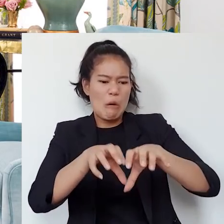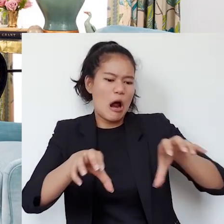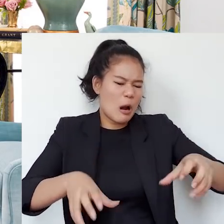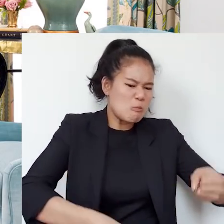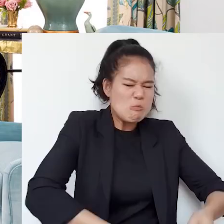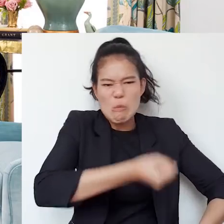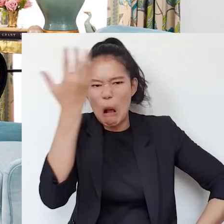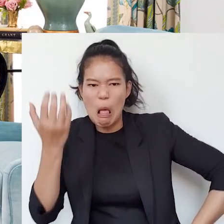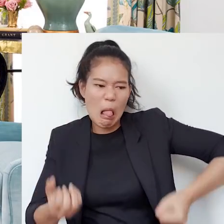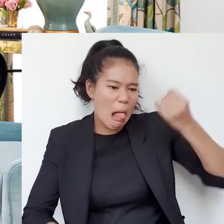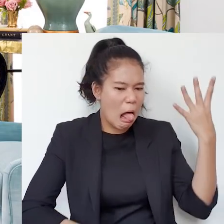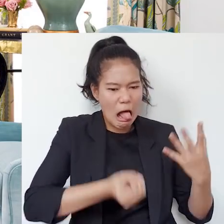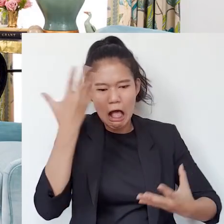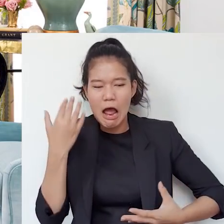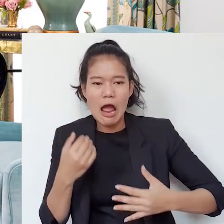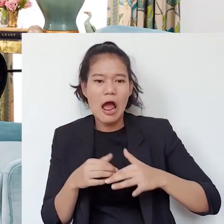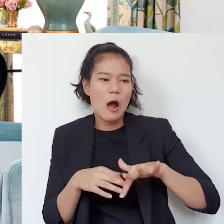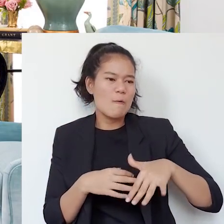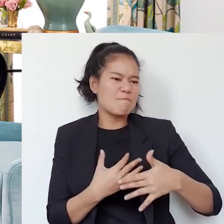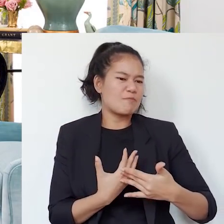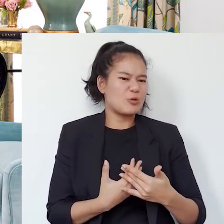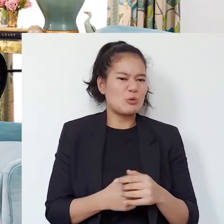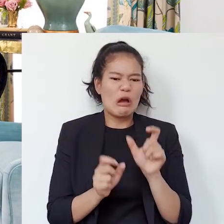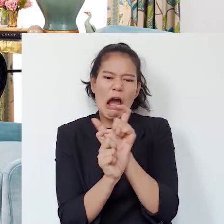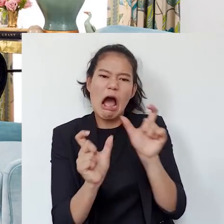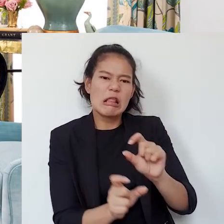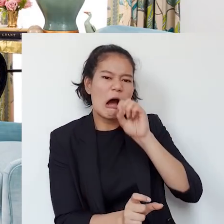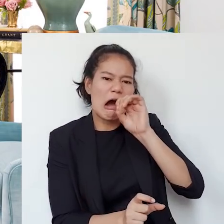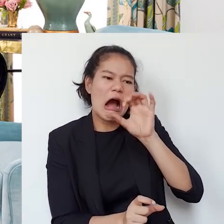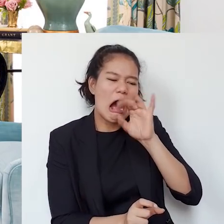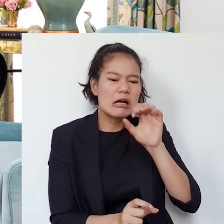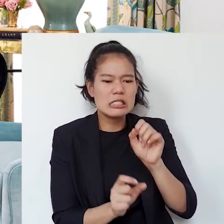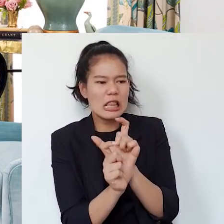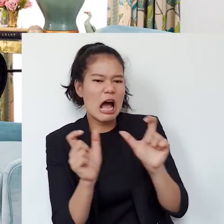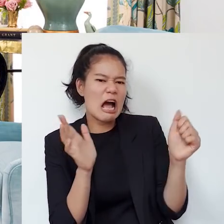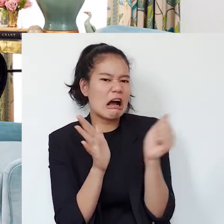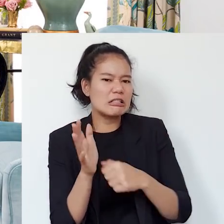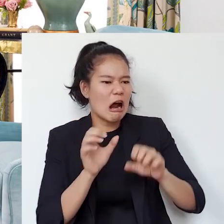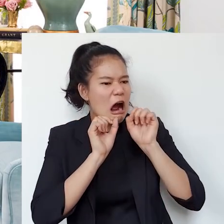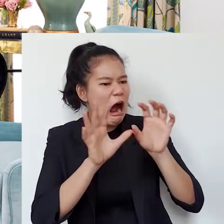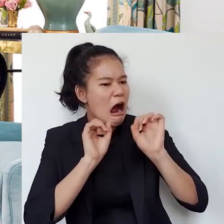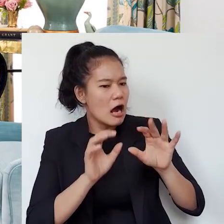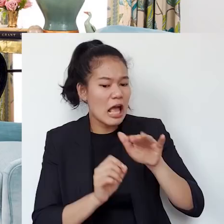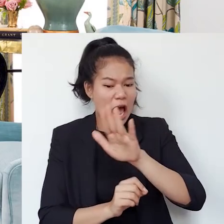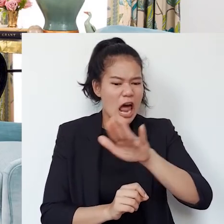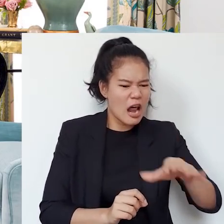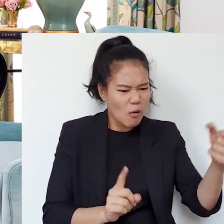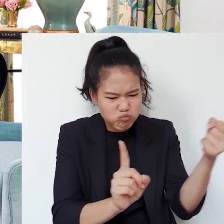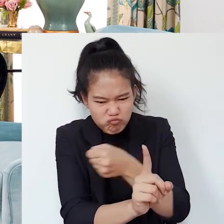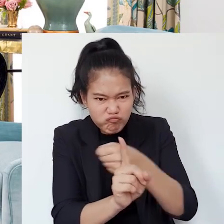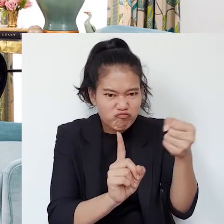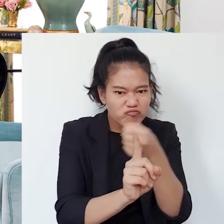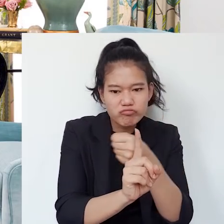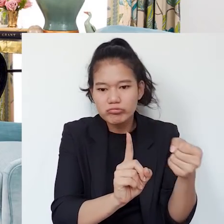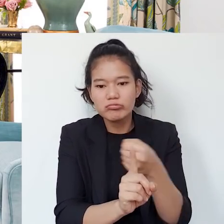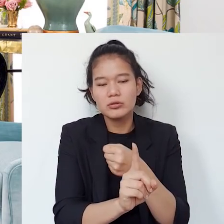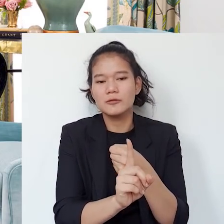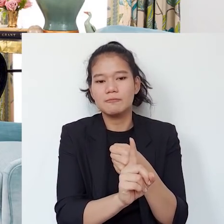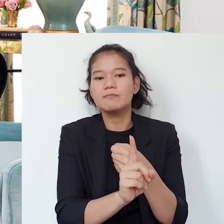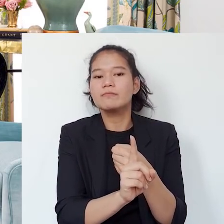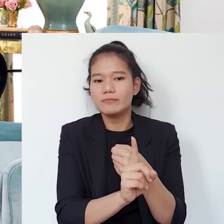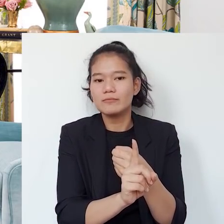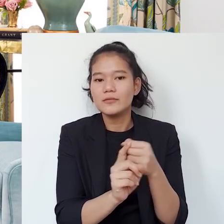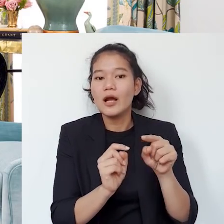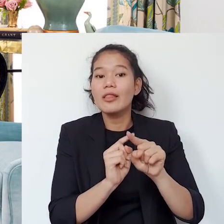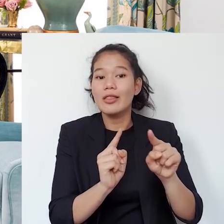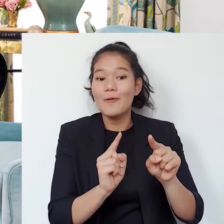benda yang ada di hadapannya, dengan mengeluarkan kata-kata yang kasar, bahkan dengan memukuli anak-anaknya. Lalu